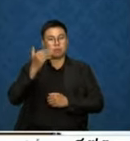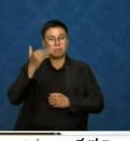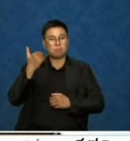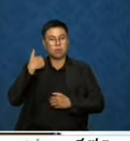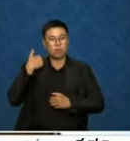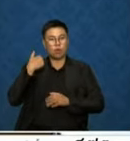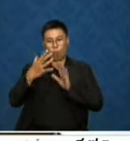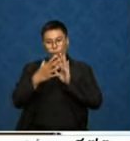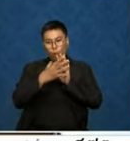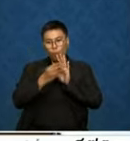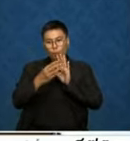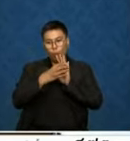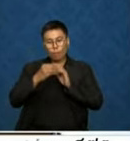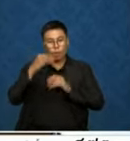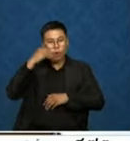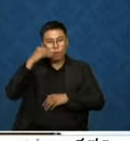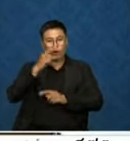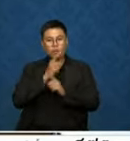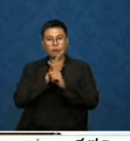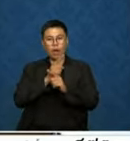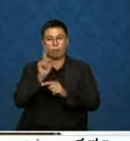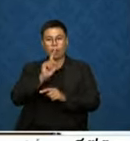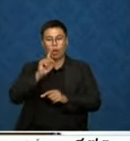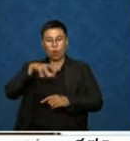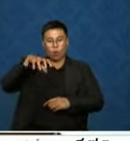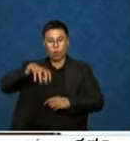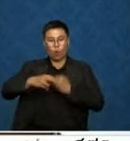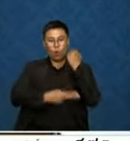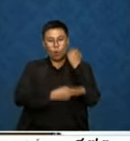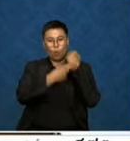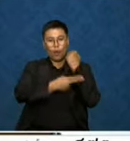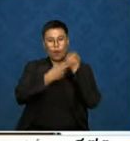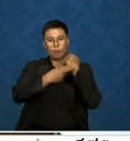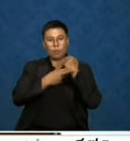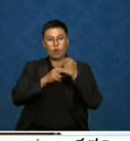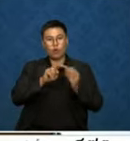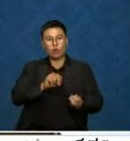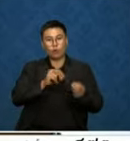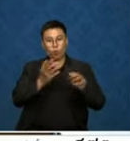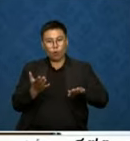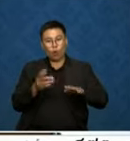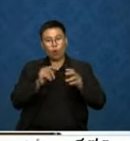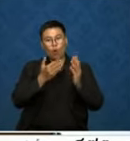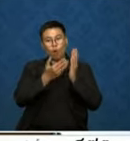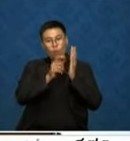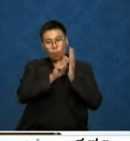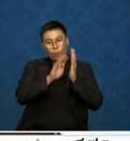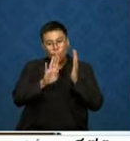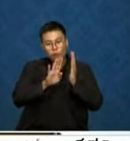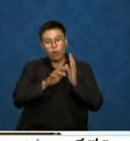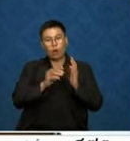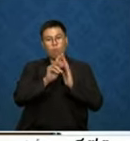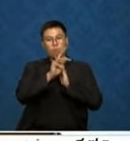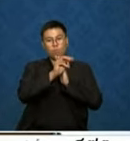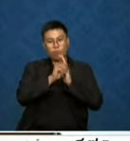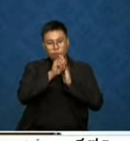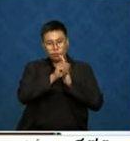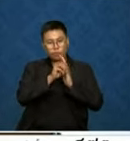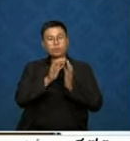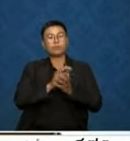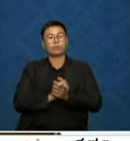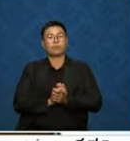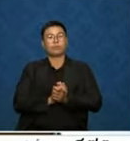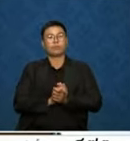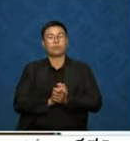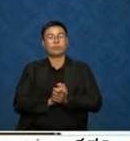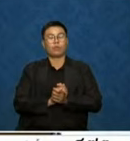จัดอบรมบ่อยตามโรงแรมที่จังหวัดนครพนมหรือสกลนครหรือจังหวัดมุกดาหารที่ใกล้เคียงนะครับซึ่